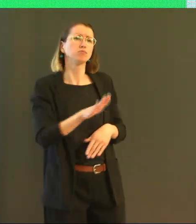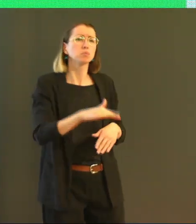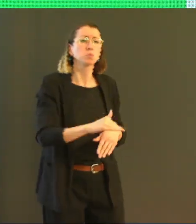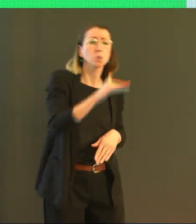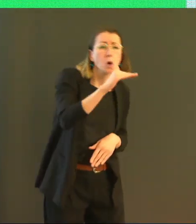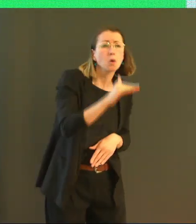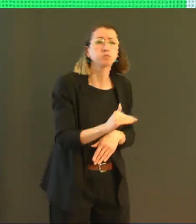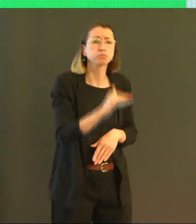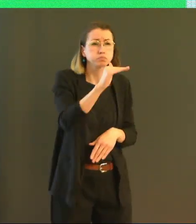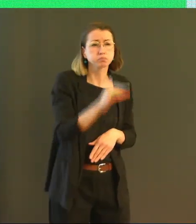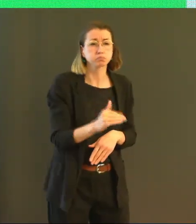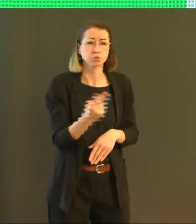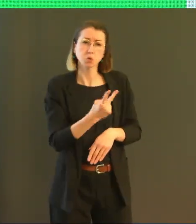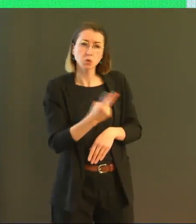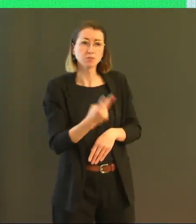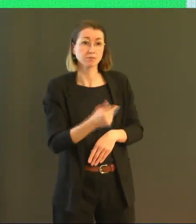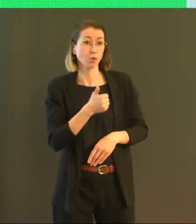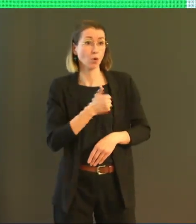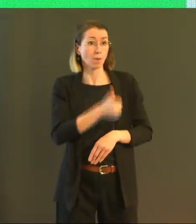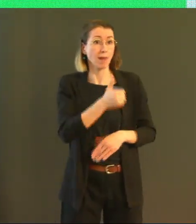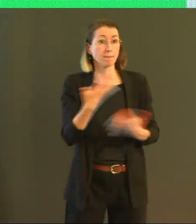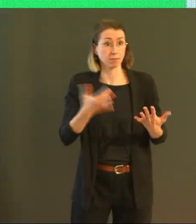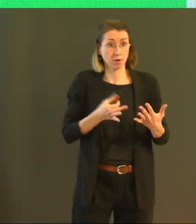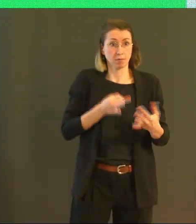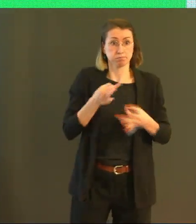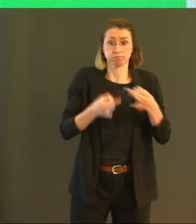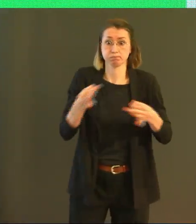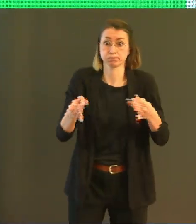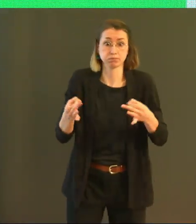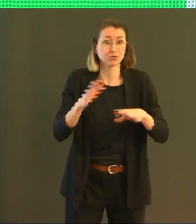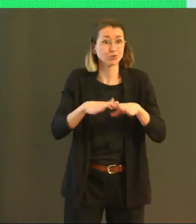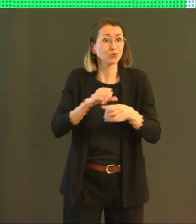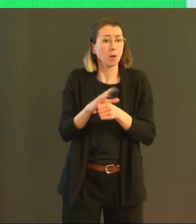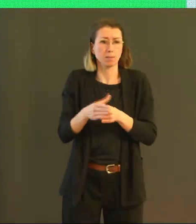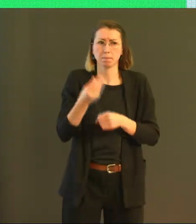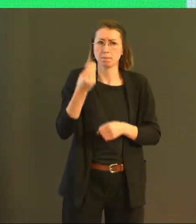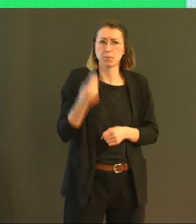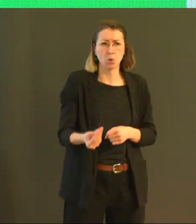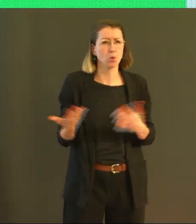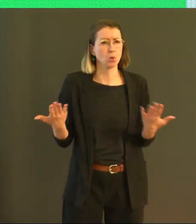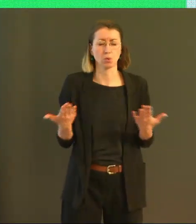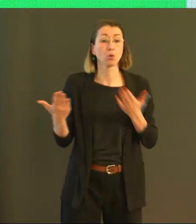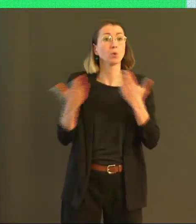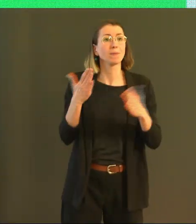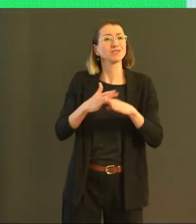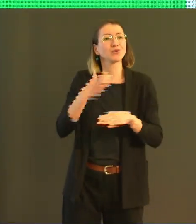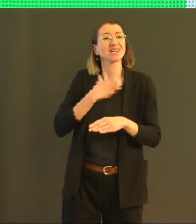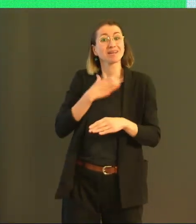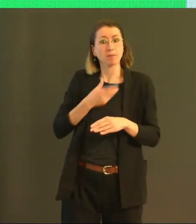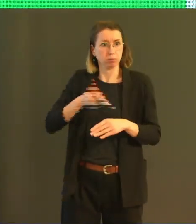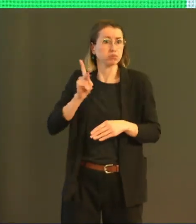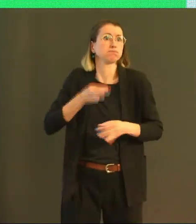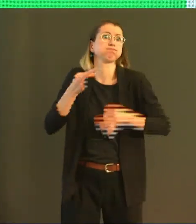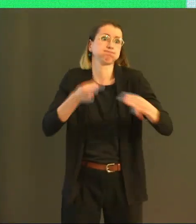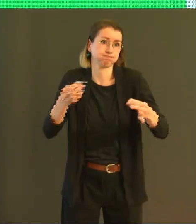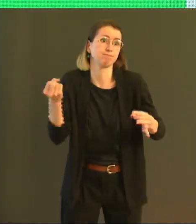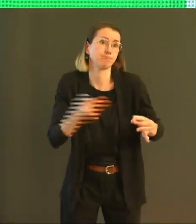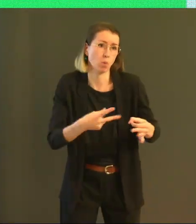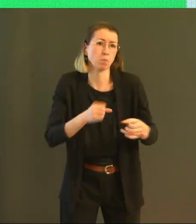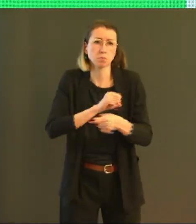certainement un rôle différent de celui de la grippe par exemple nous étions tous partis sur un modèle semblable à la grippe dans lequel